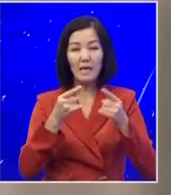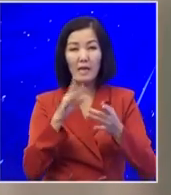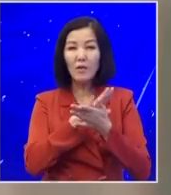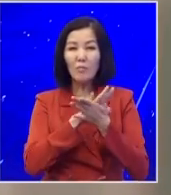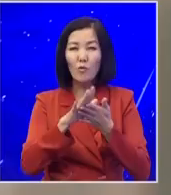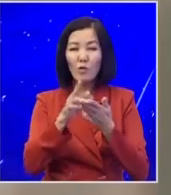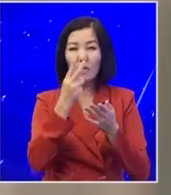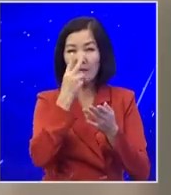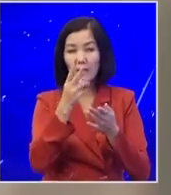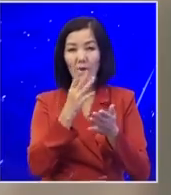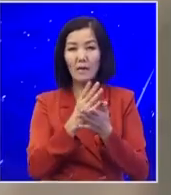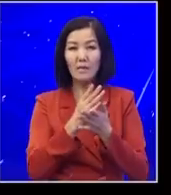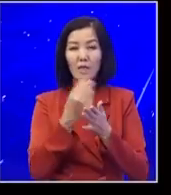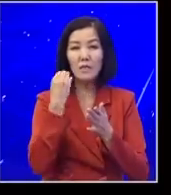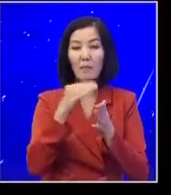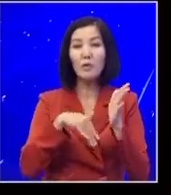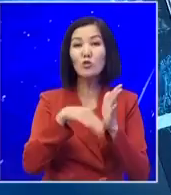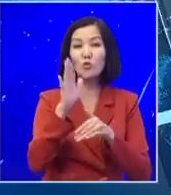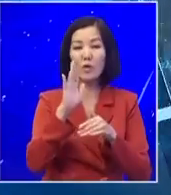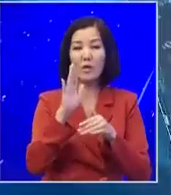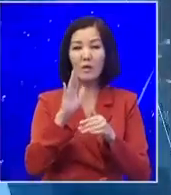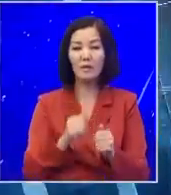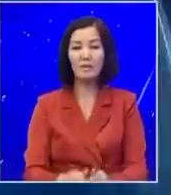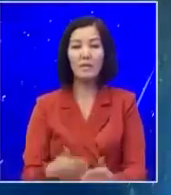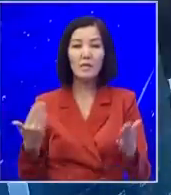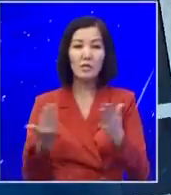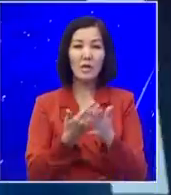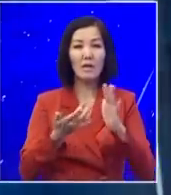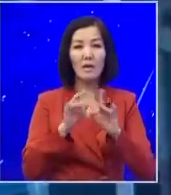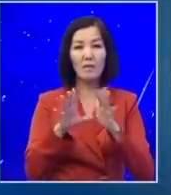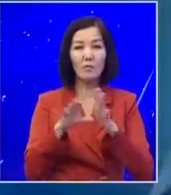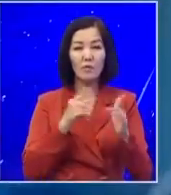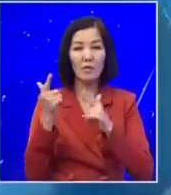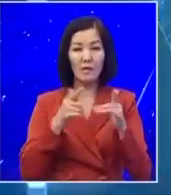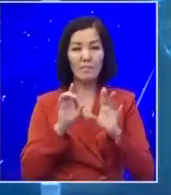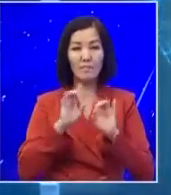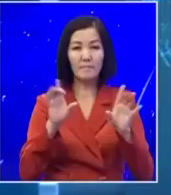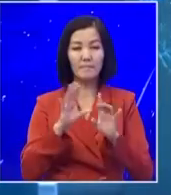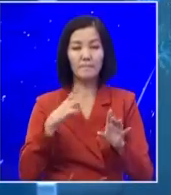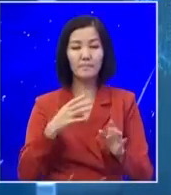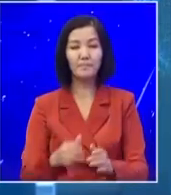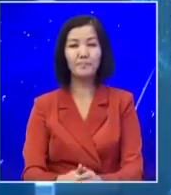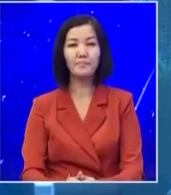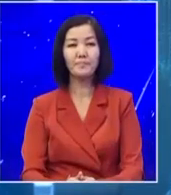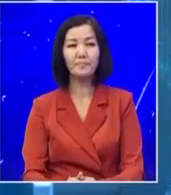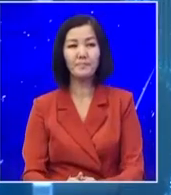мөлдірлігіне қарамастан дисплейінің сапасы жоғары деңгейде. Топтаманы ғаламтор ақпараттарымен дайындаған Медет Жұмабай, Мадина